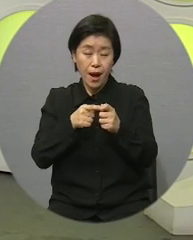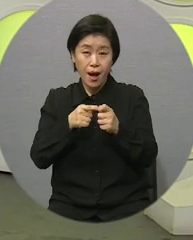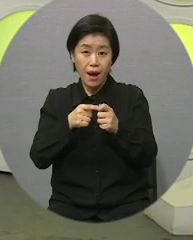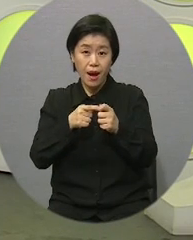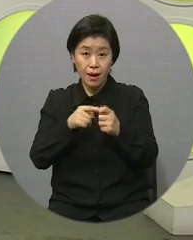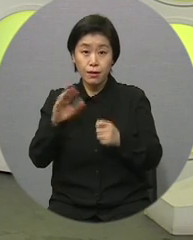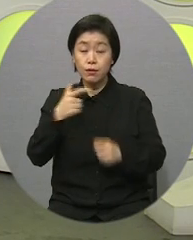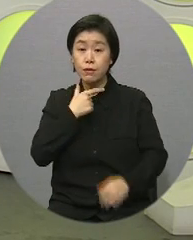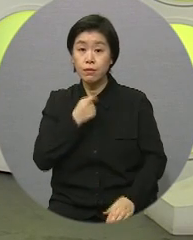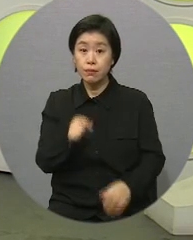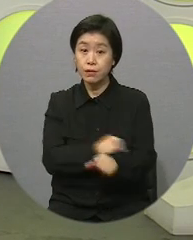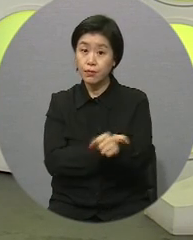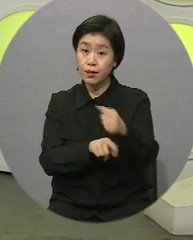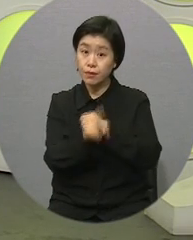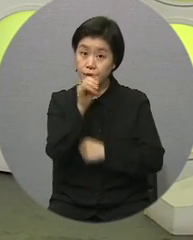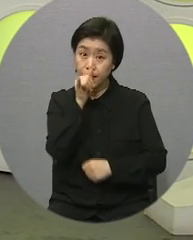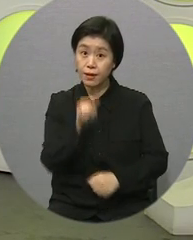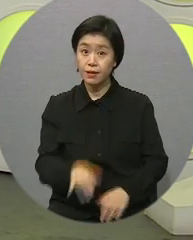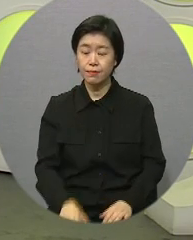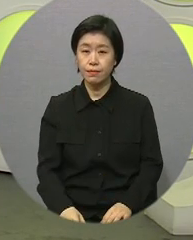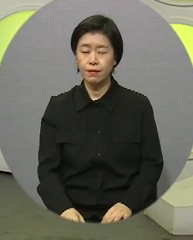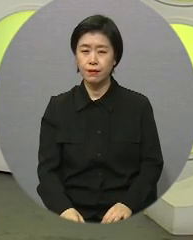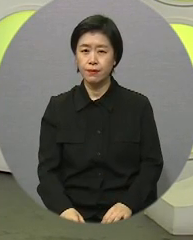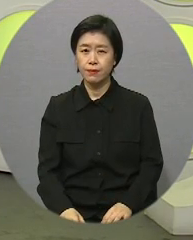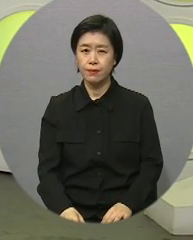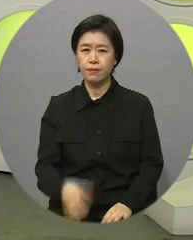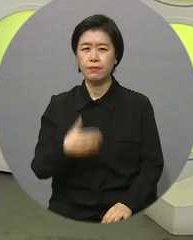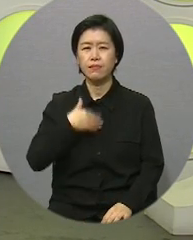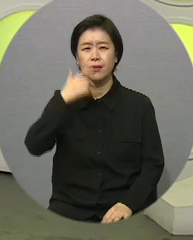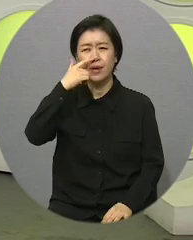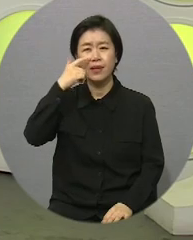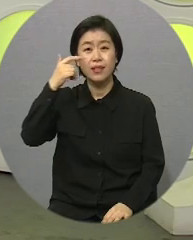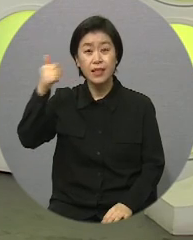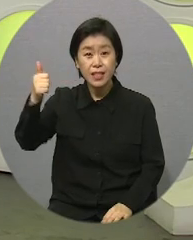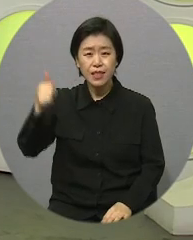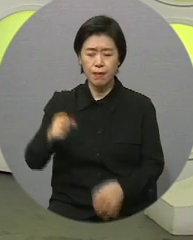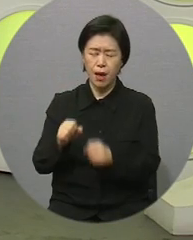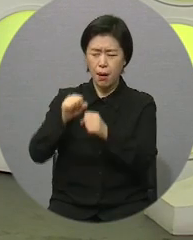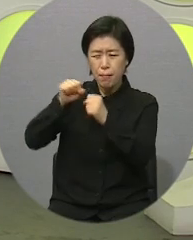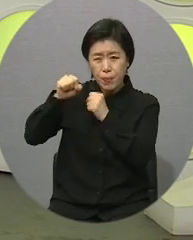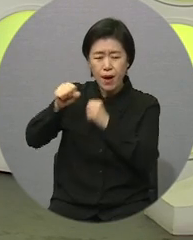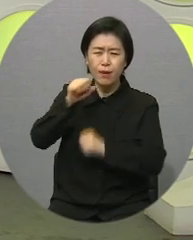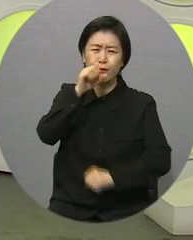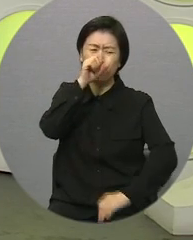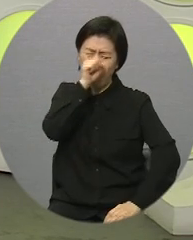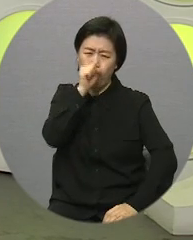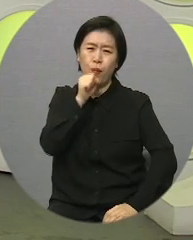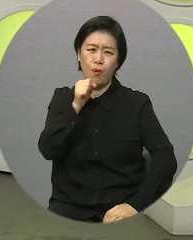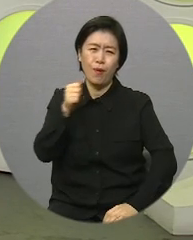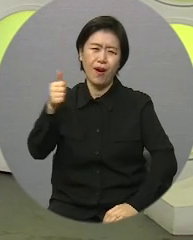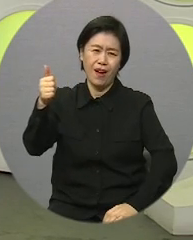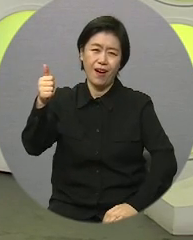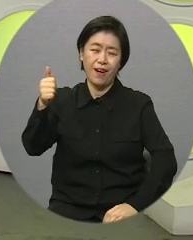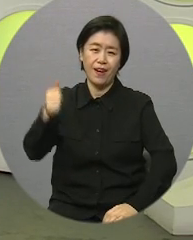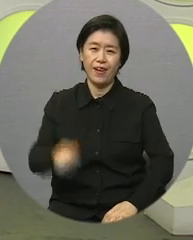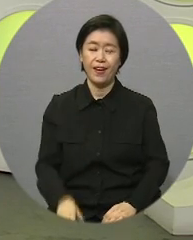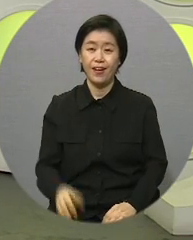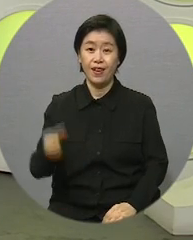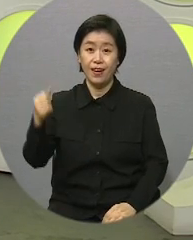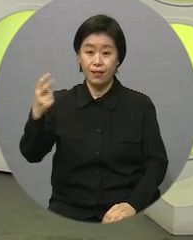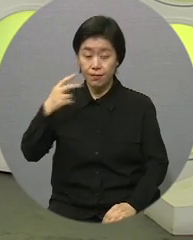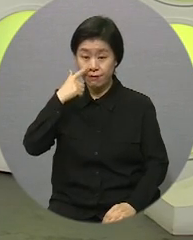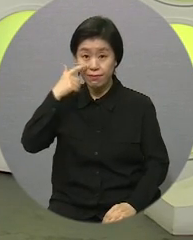펼치셨는데요 이유가 있었다고 하는데 아버님이 복싱을 너무 좋아하셨는데 그다음에